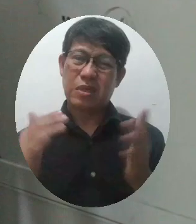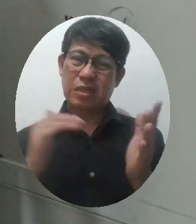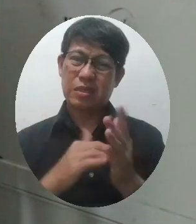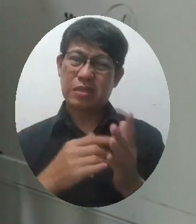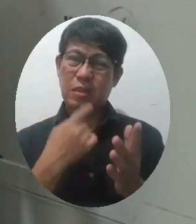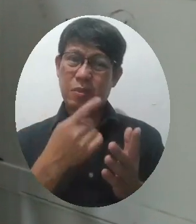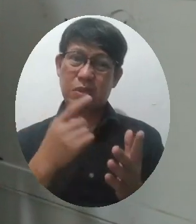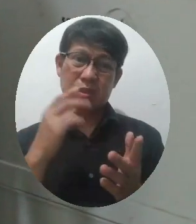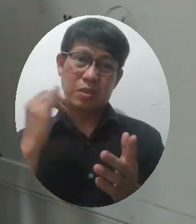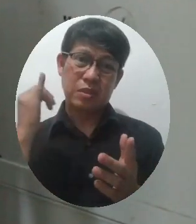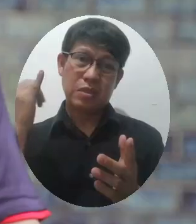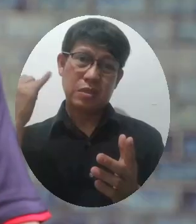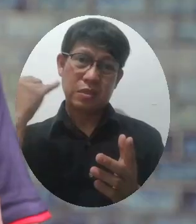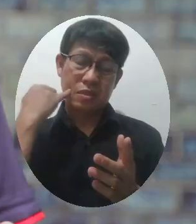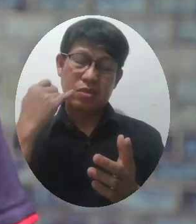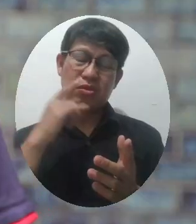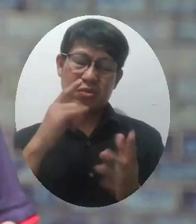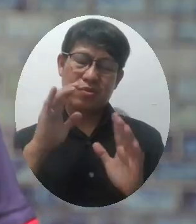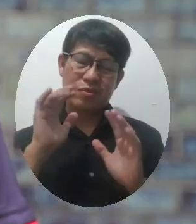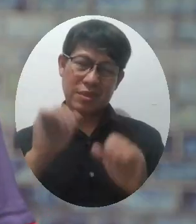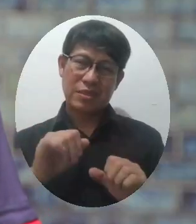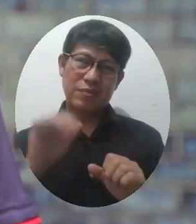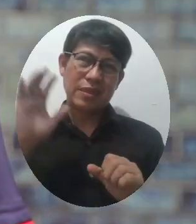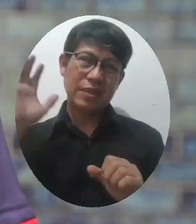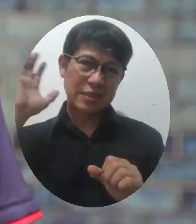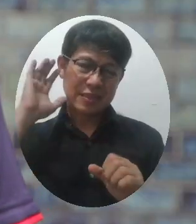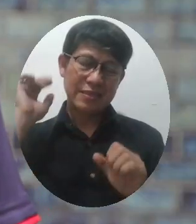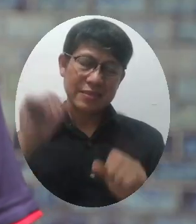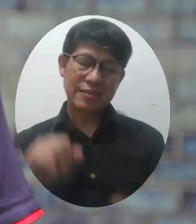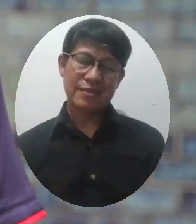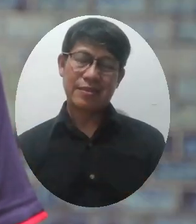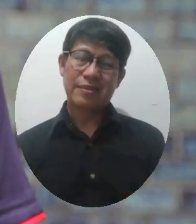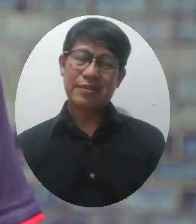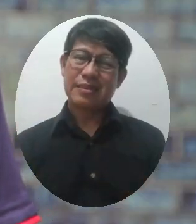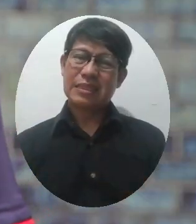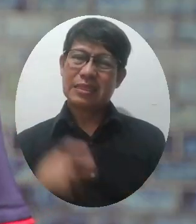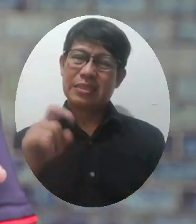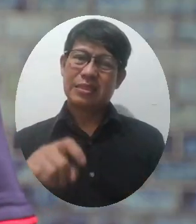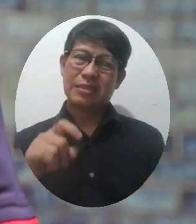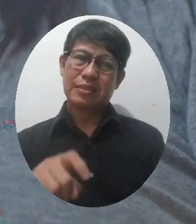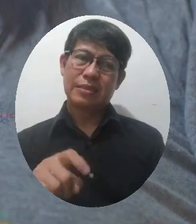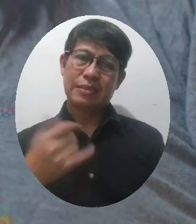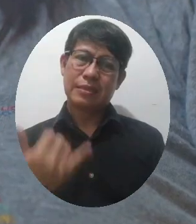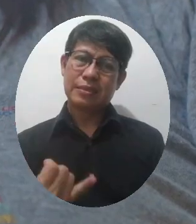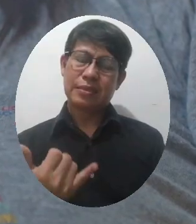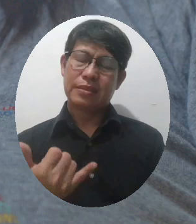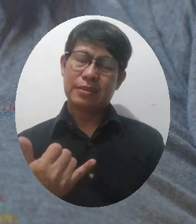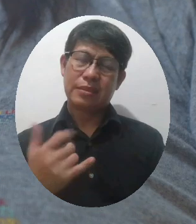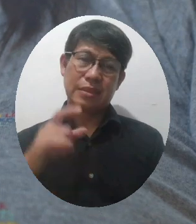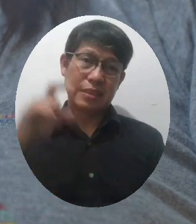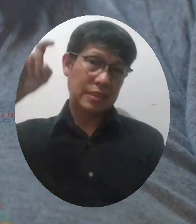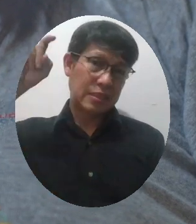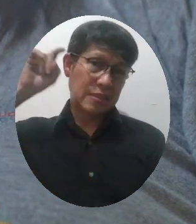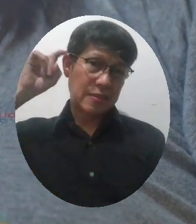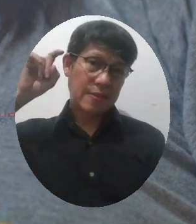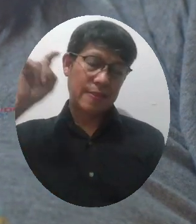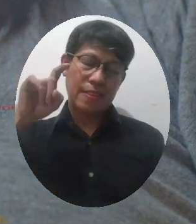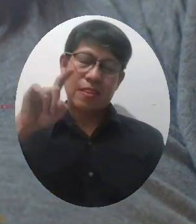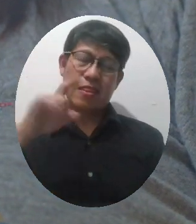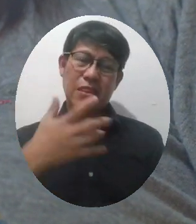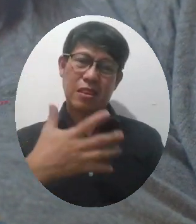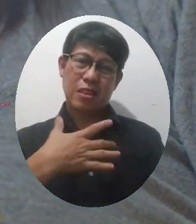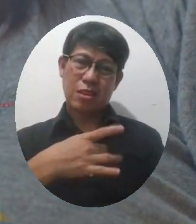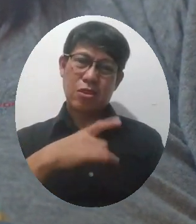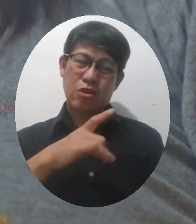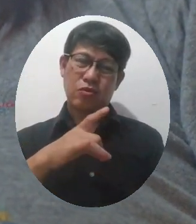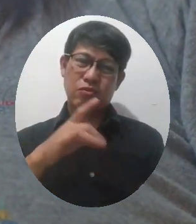Nice labang ni Jennifer na makarinig muli ang kanyang kanan tenga. Kailangan rin niya ngayon ng hearing aid. Gusto